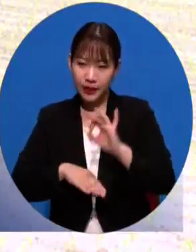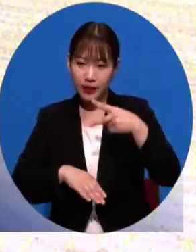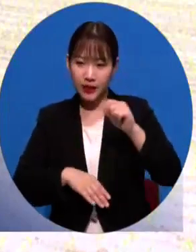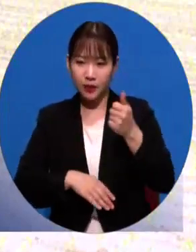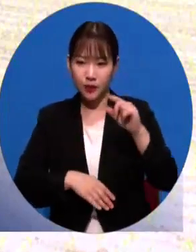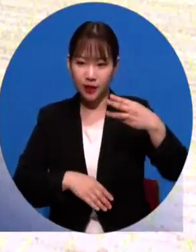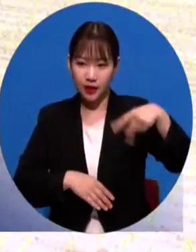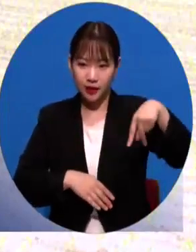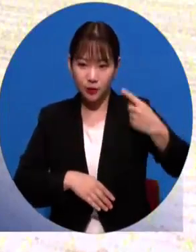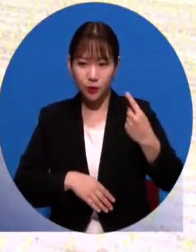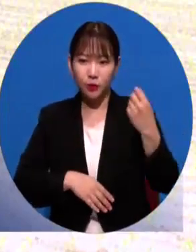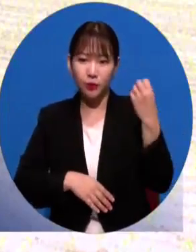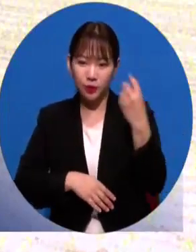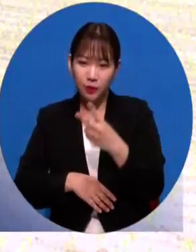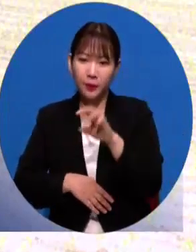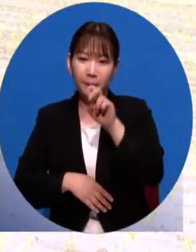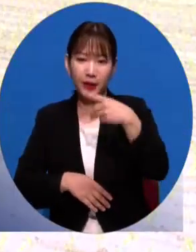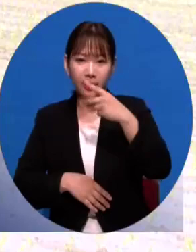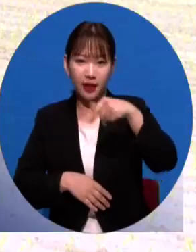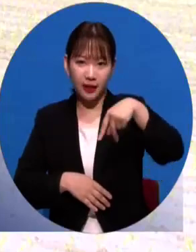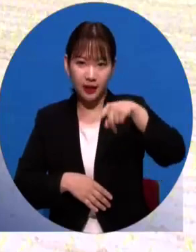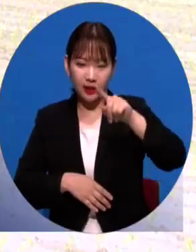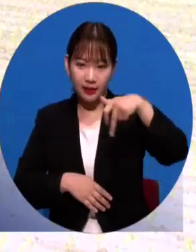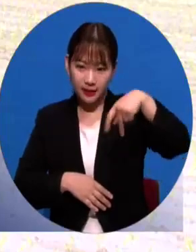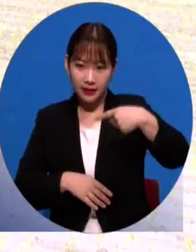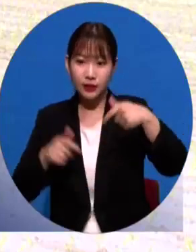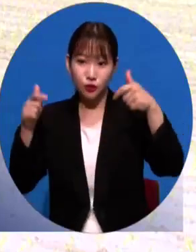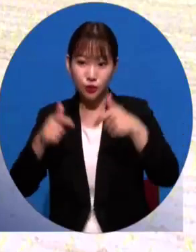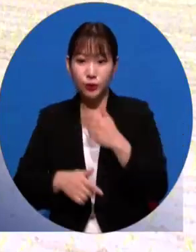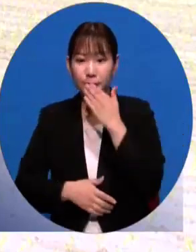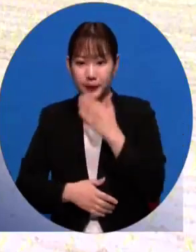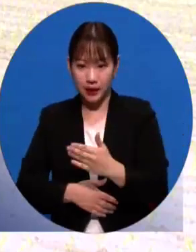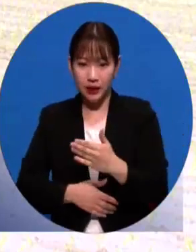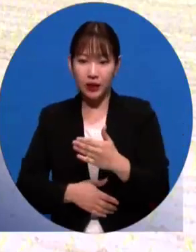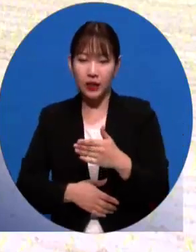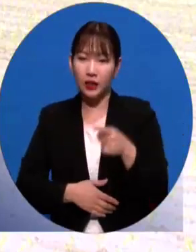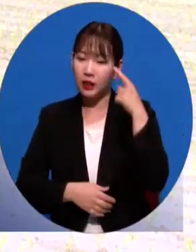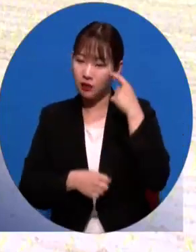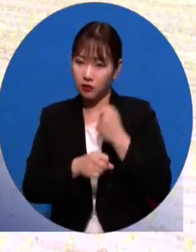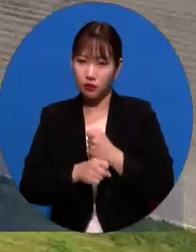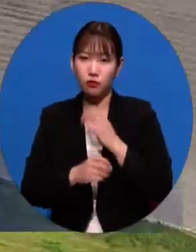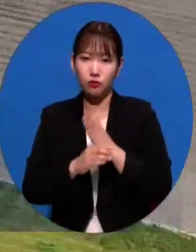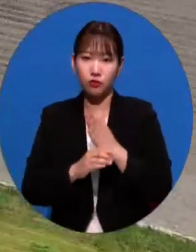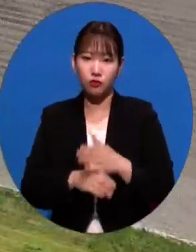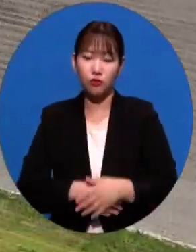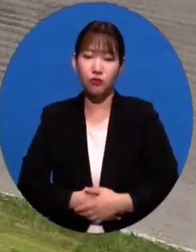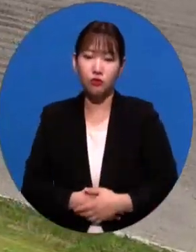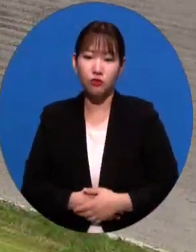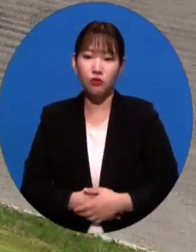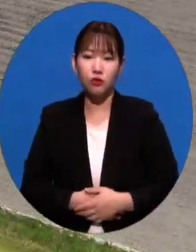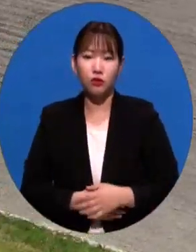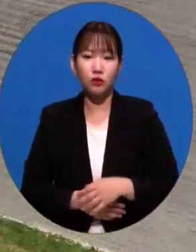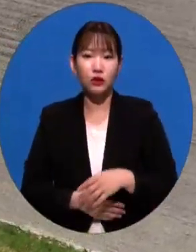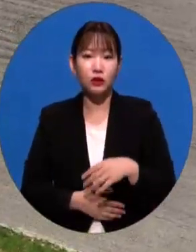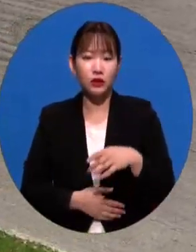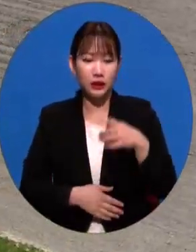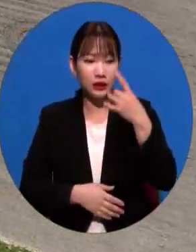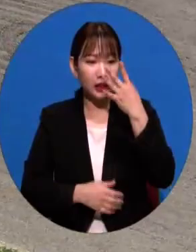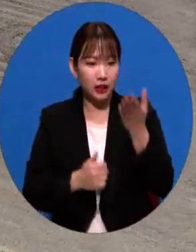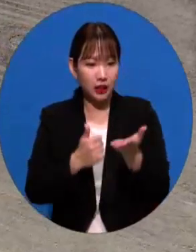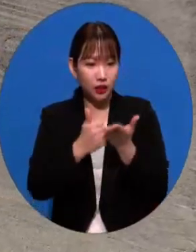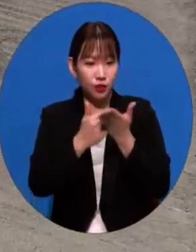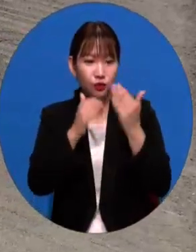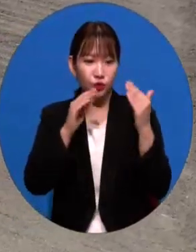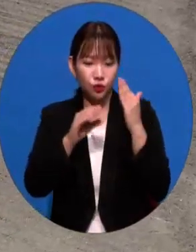최소한의 이산화탄소, 그다음에 메탄가스를 최소화할 수 있다. 이런 차원에서 하는 거죠. 유기농 쌀 재배가 이루어지고